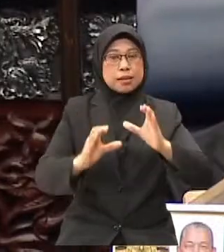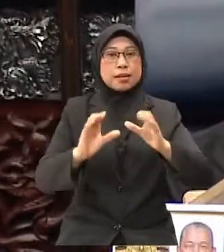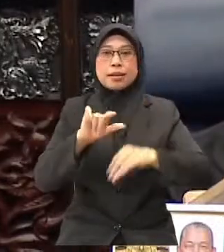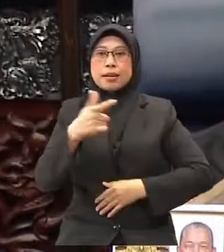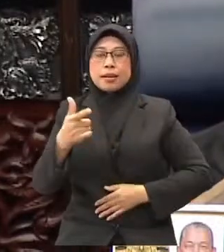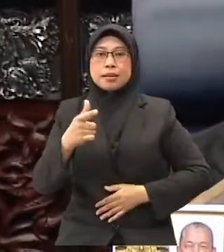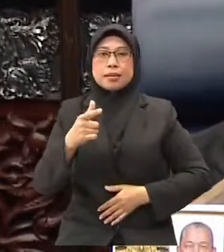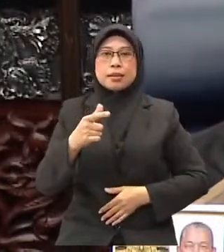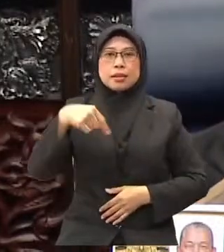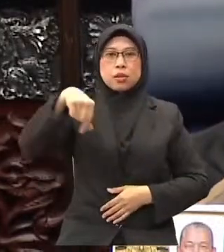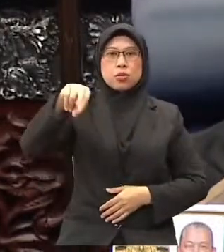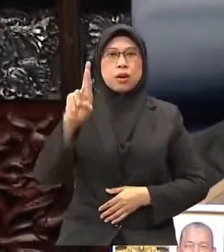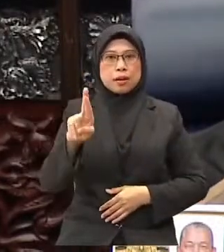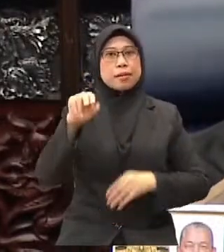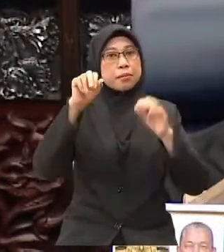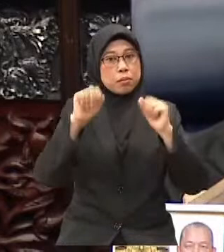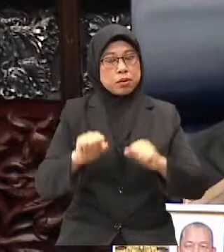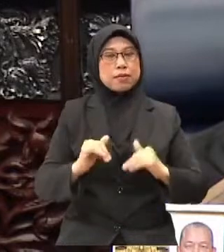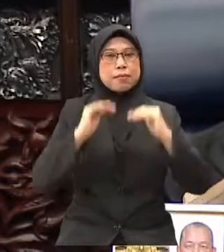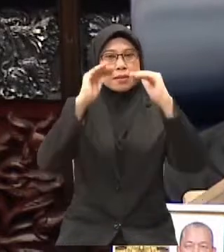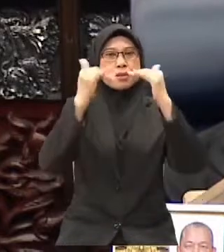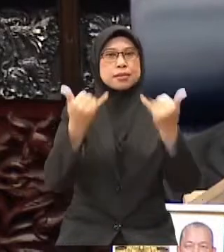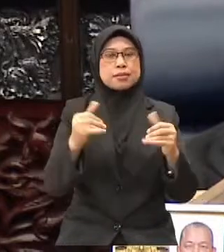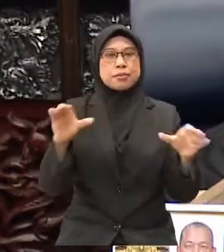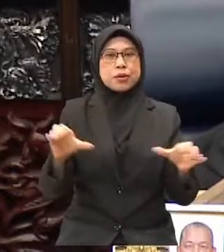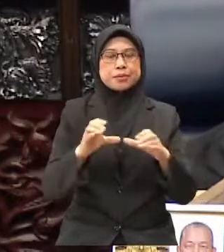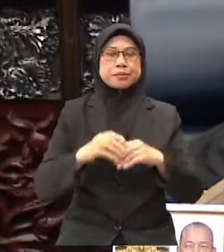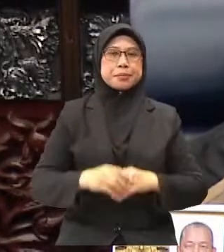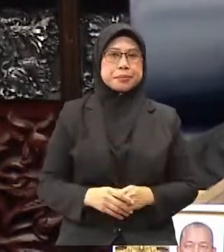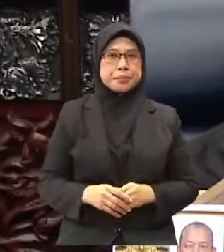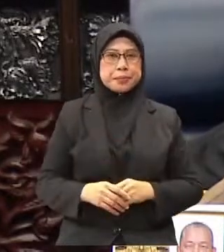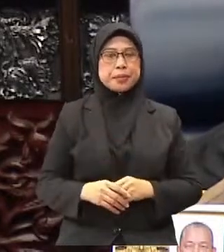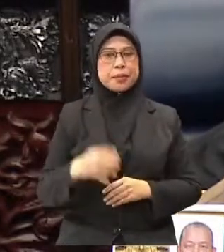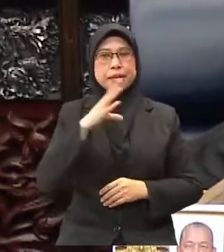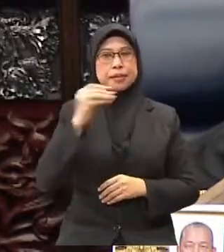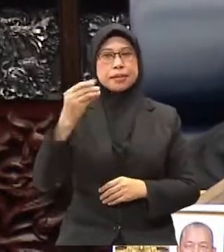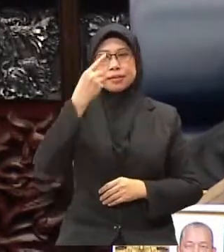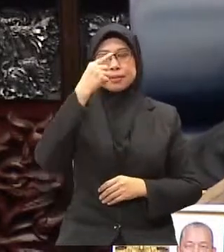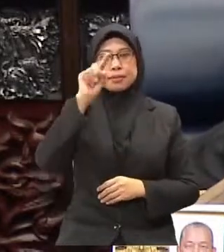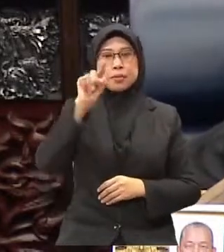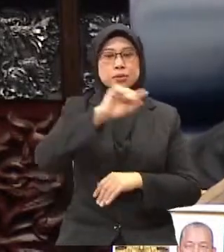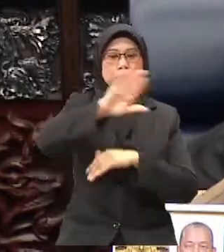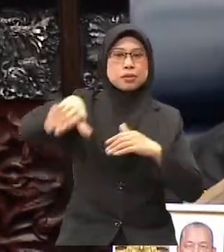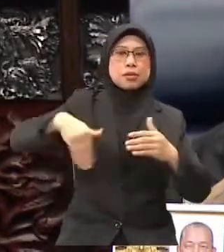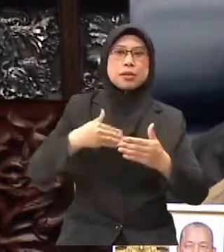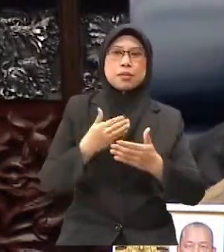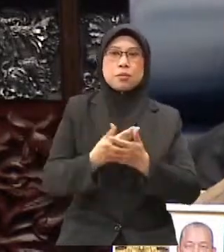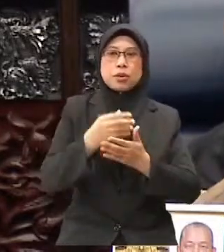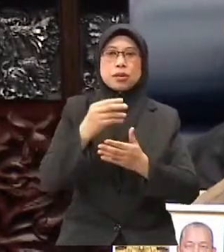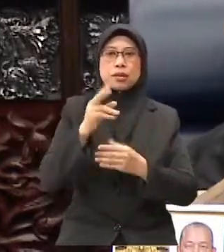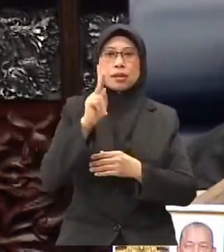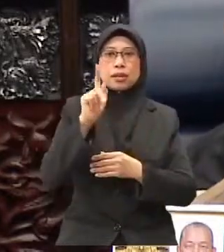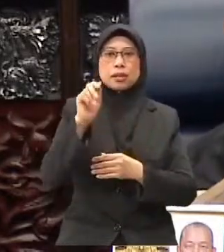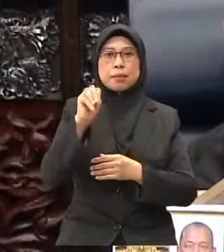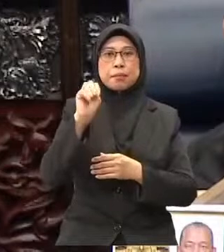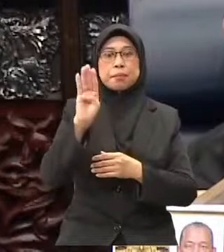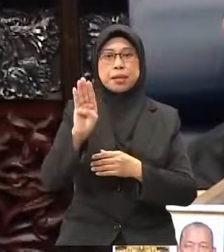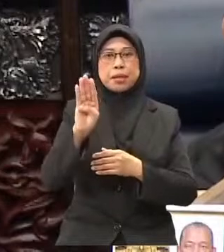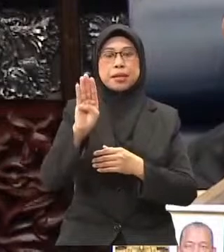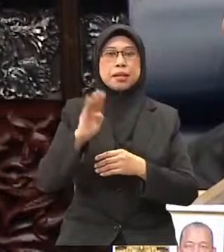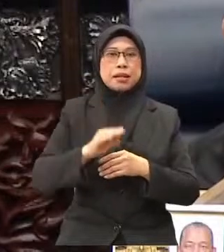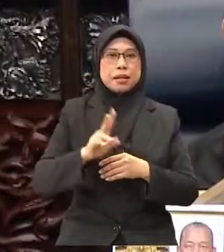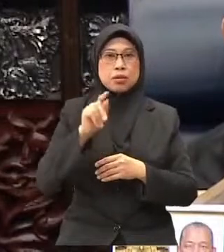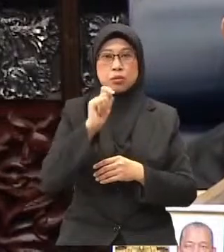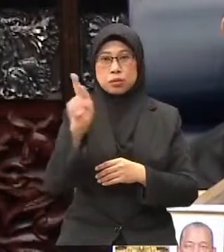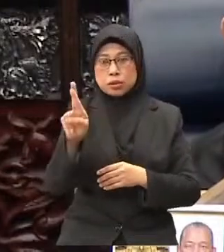lain seperti kod QR dalam fasa pelaksanaan yang seterusnya di samping itu untuk seluruh rangkaian ktnb komputer di lembah